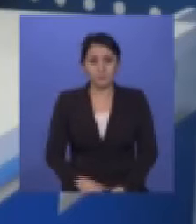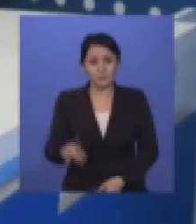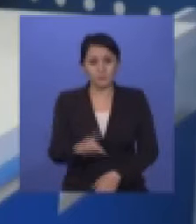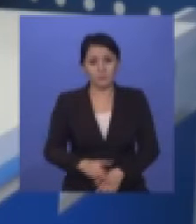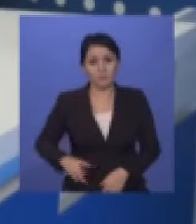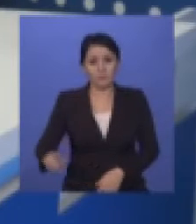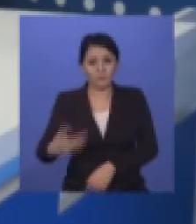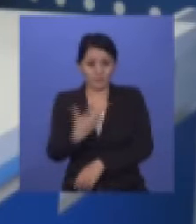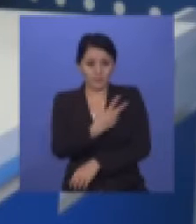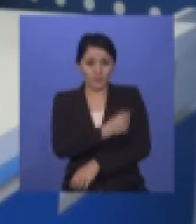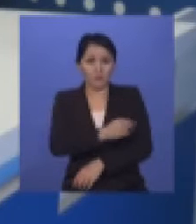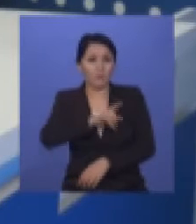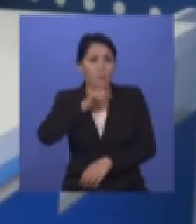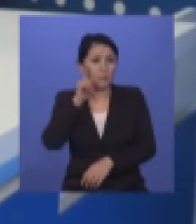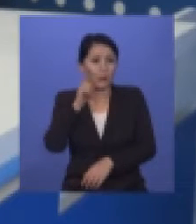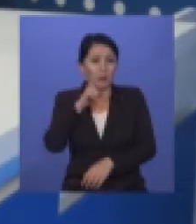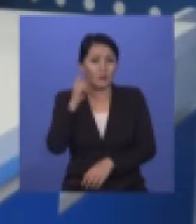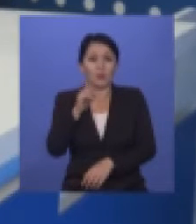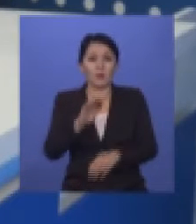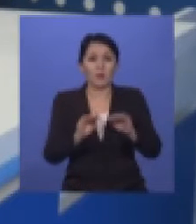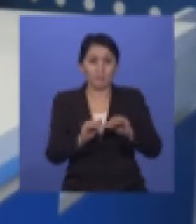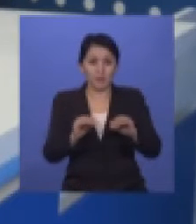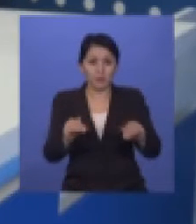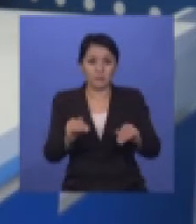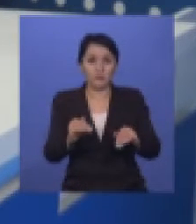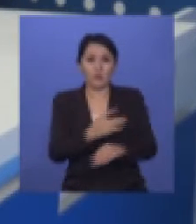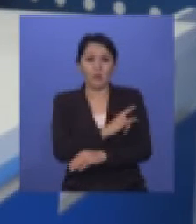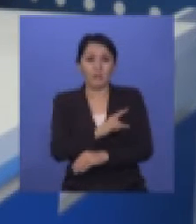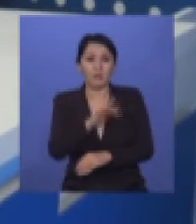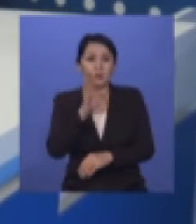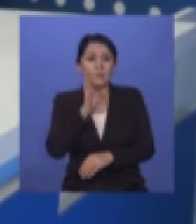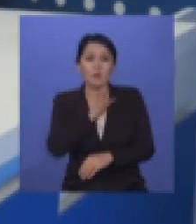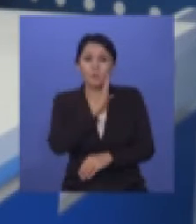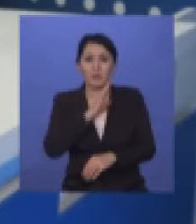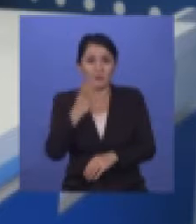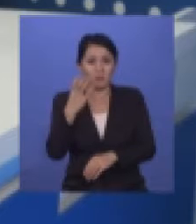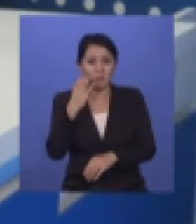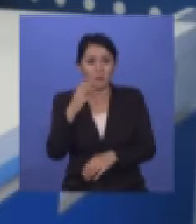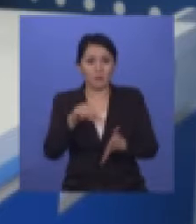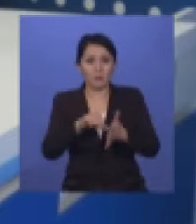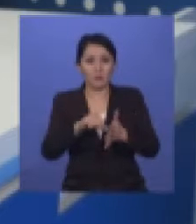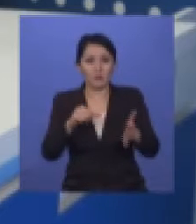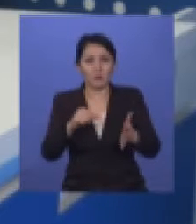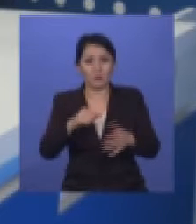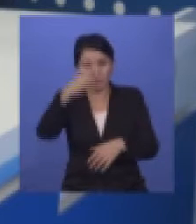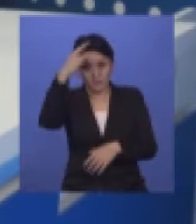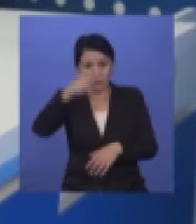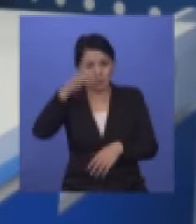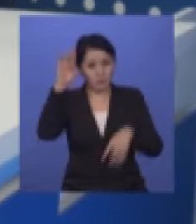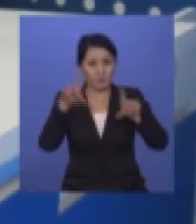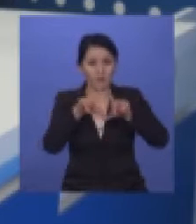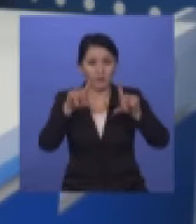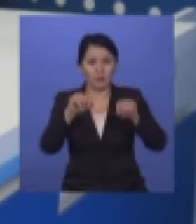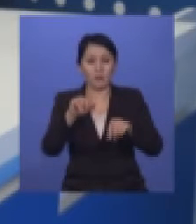В регионе продолжается вакцинация подростков, кормящих и беременных женщин от COVID-19. Учащиеся специализированной казахской